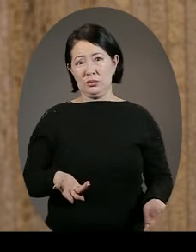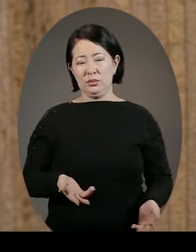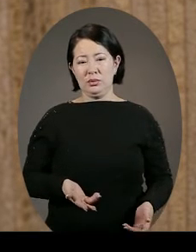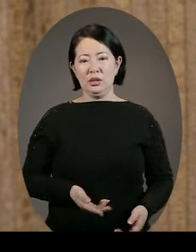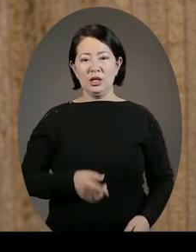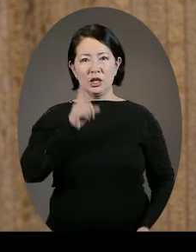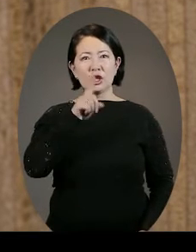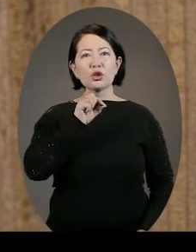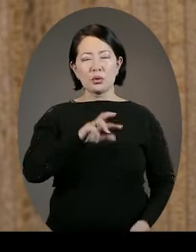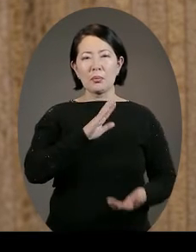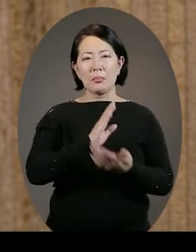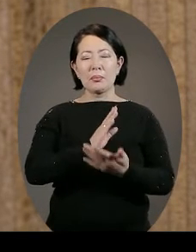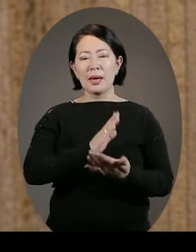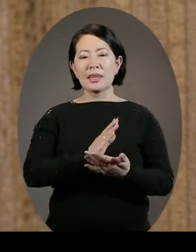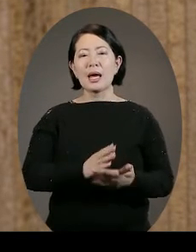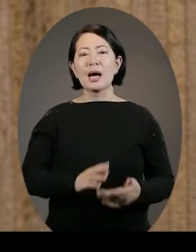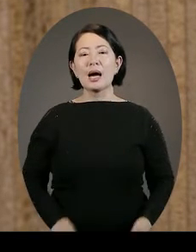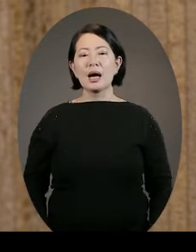нэг юм бай.